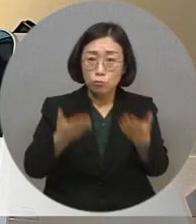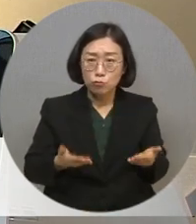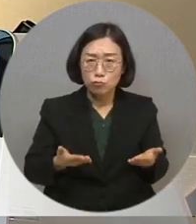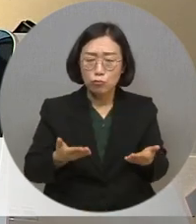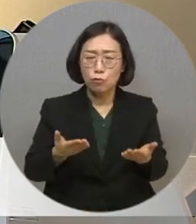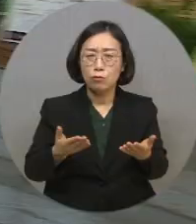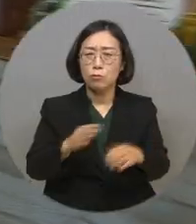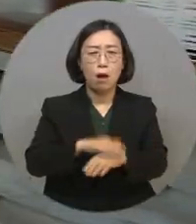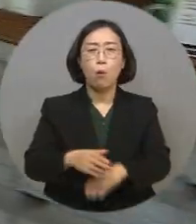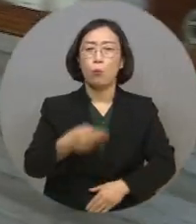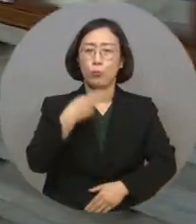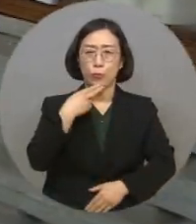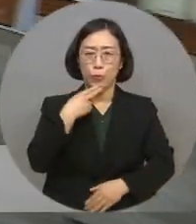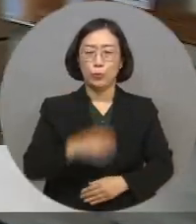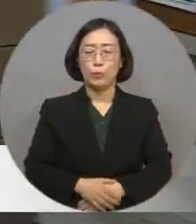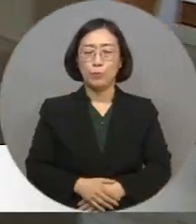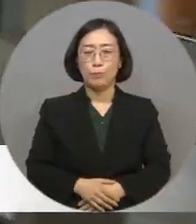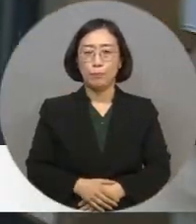있는 사람들입니다.